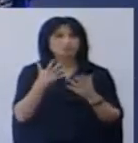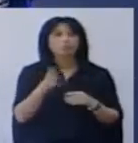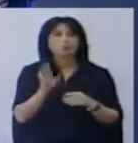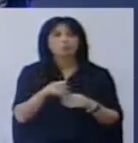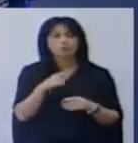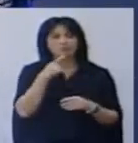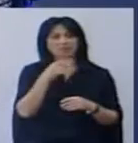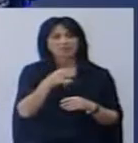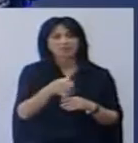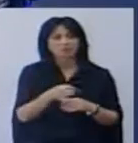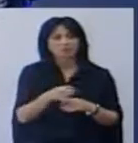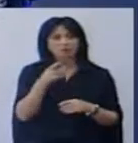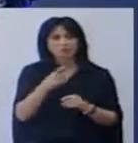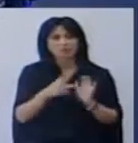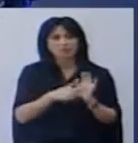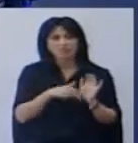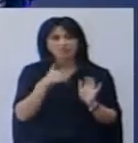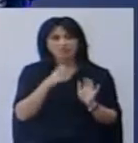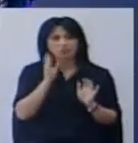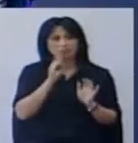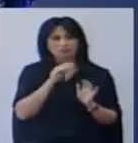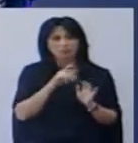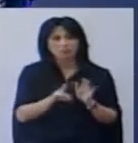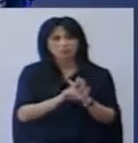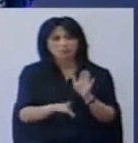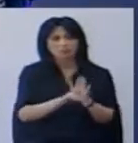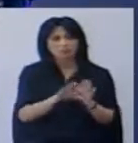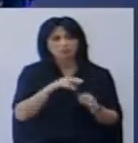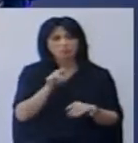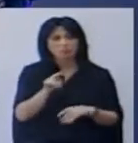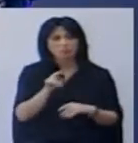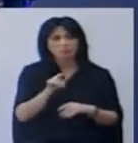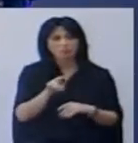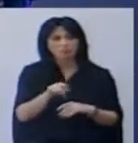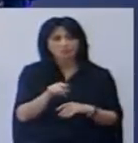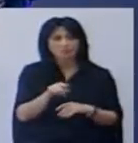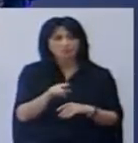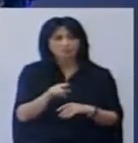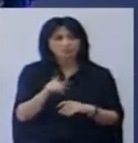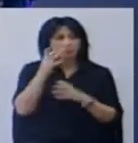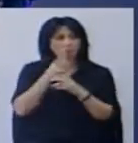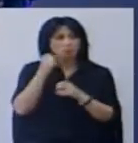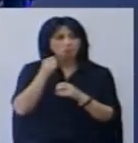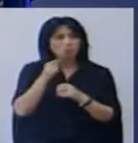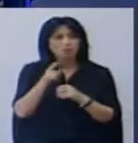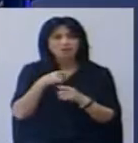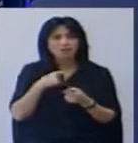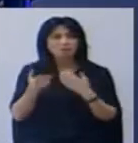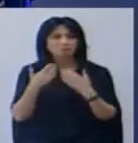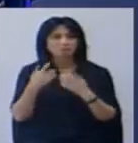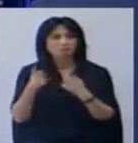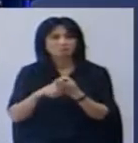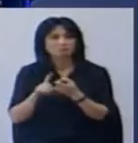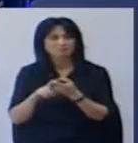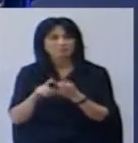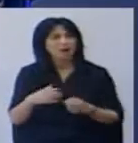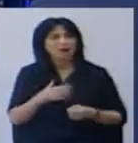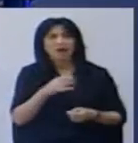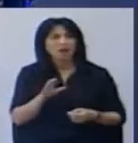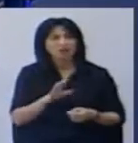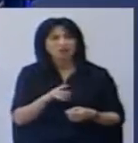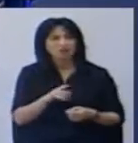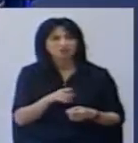მოდით ესე გეტყვით. 2008 წელში როცა ბომბავდნენ ფოთს, რაღაც გურულებთან მოგვიწია კონტაქტი და არ გეშინიათ